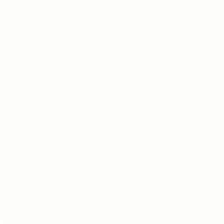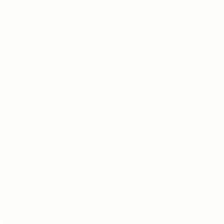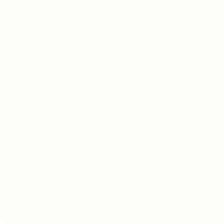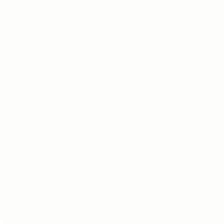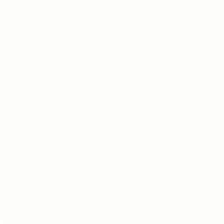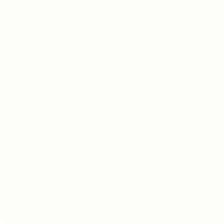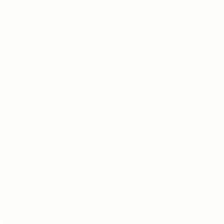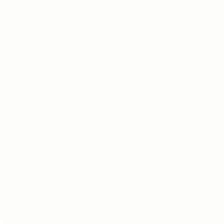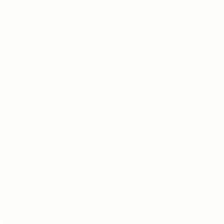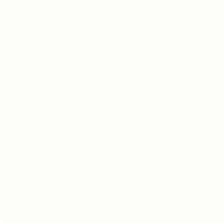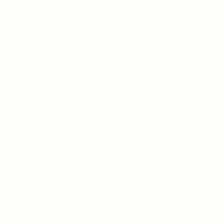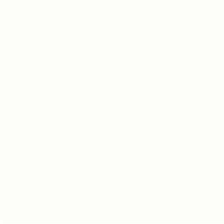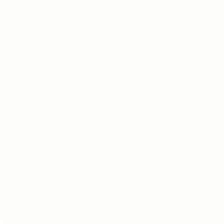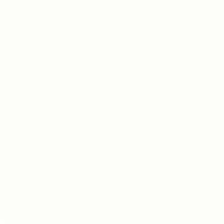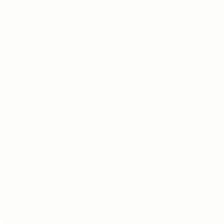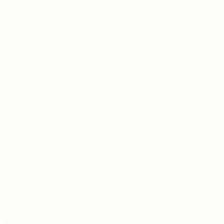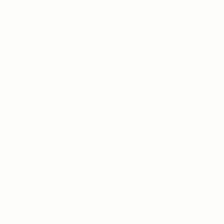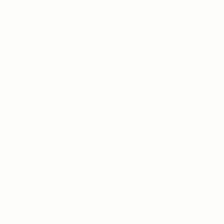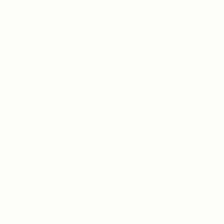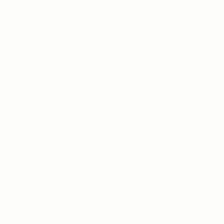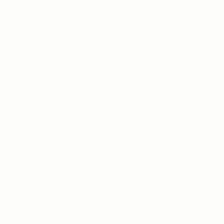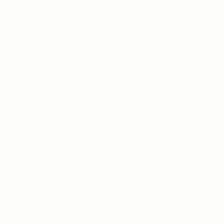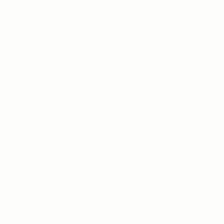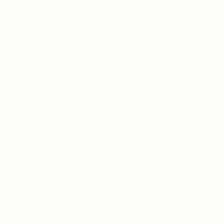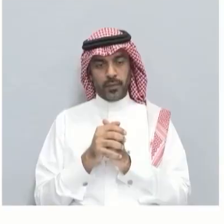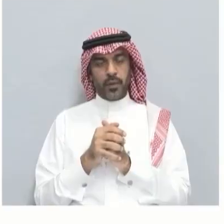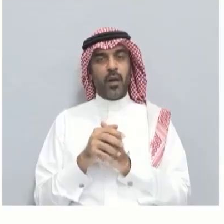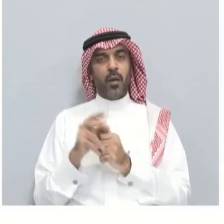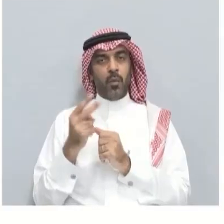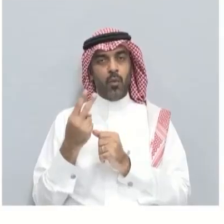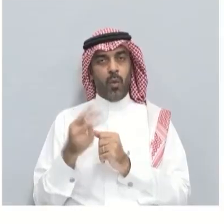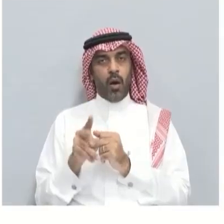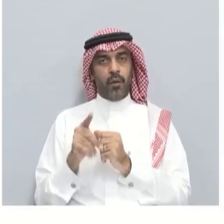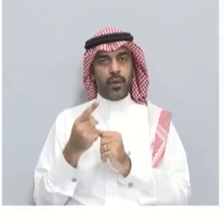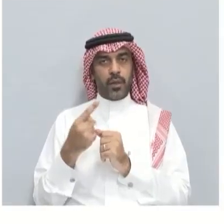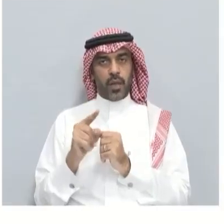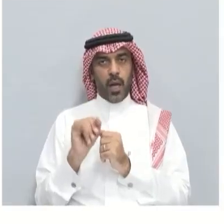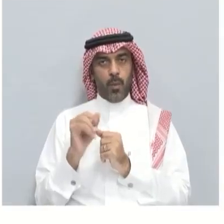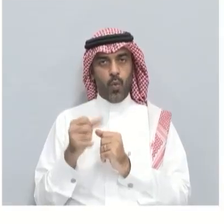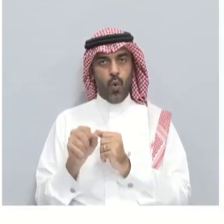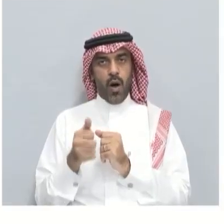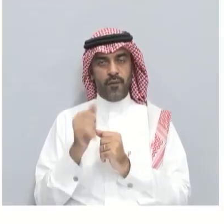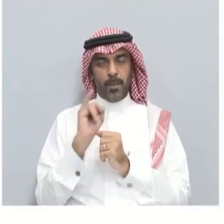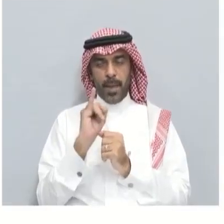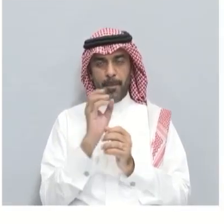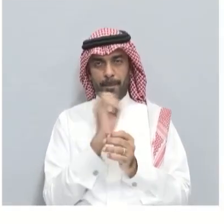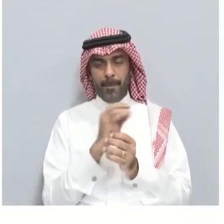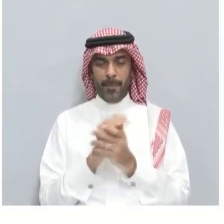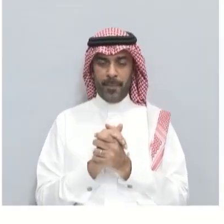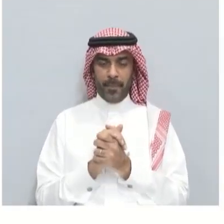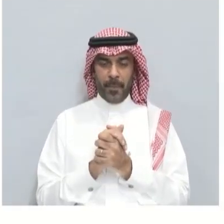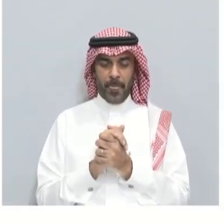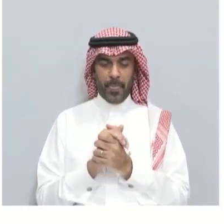من الذي يحررها بالدرجه السابقه نعم نحن نوافق على هذه العباره نقرا